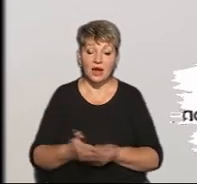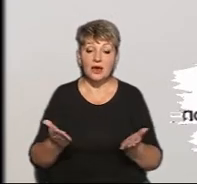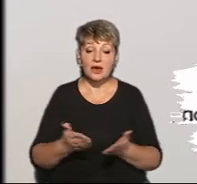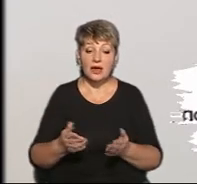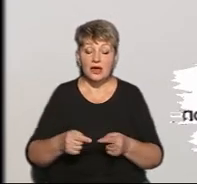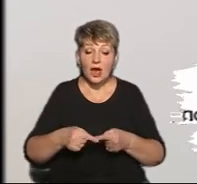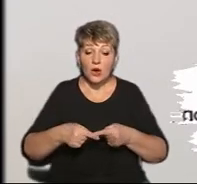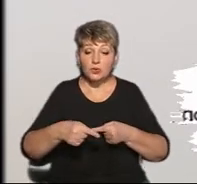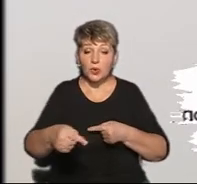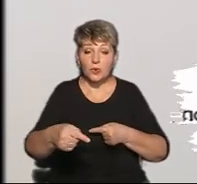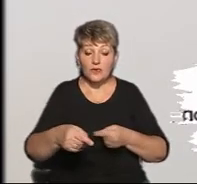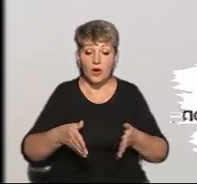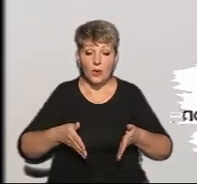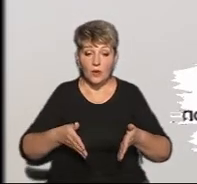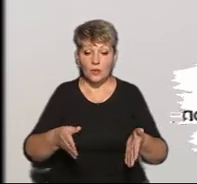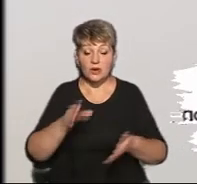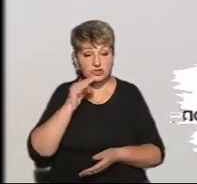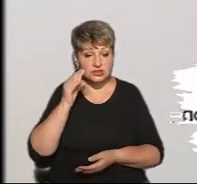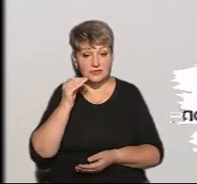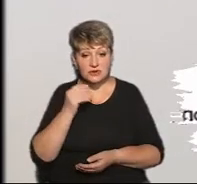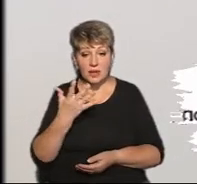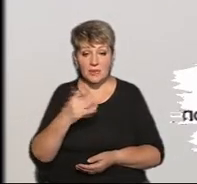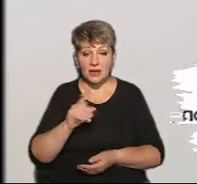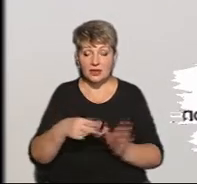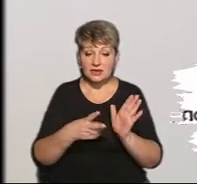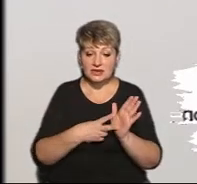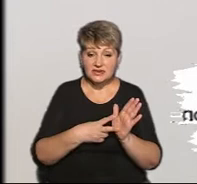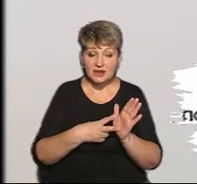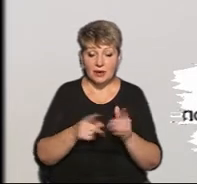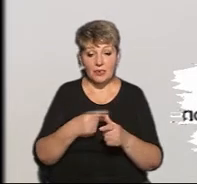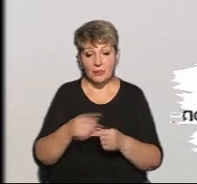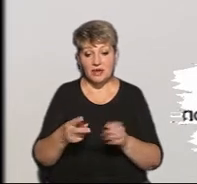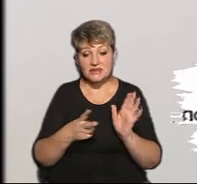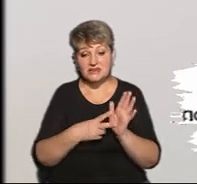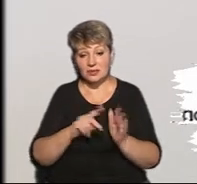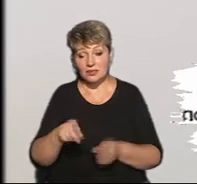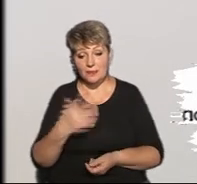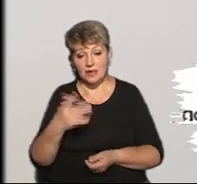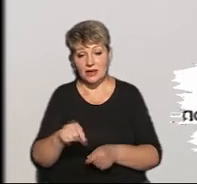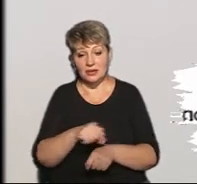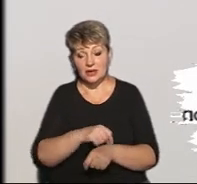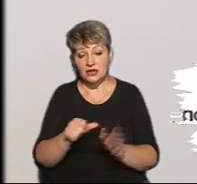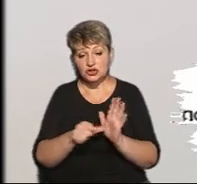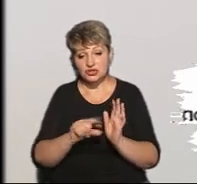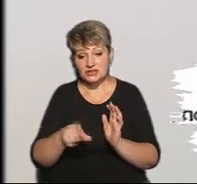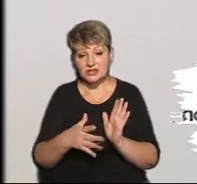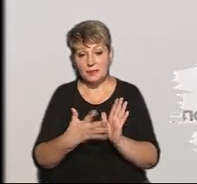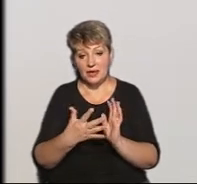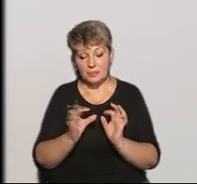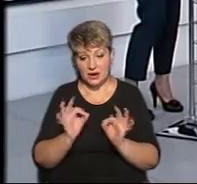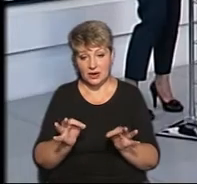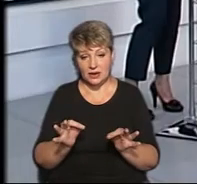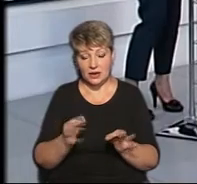довжина бульвару Шевченка? Понад 6,5 кілометрів, понад 5,7 кілометрів або понад 7,5 кілометрів? 6,5.